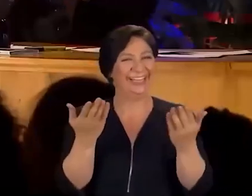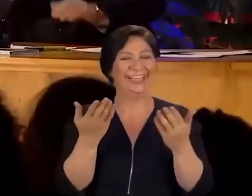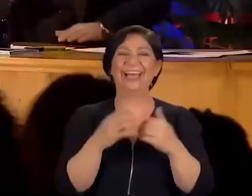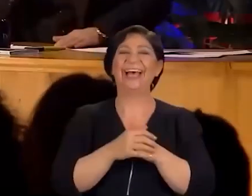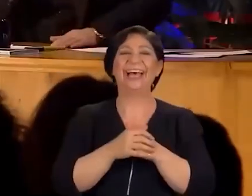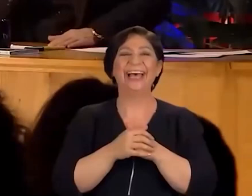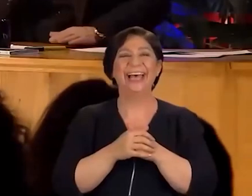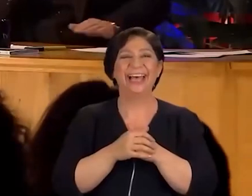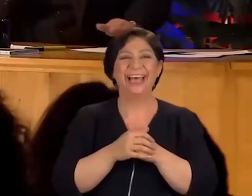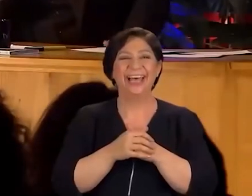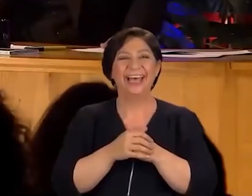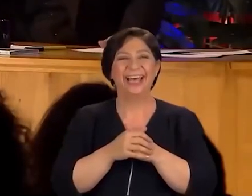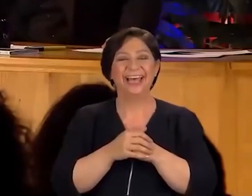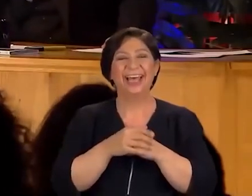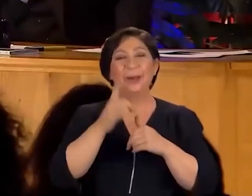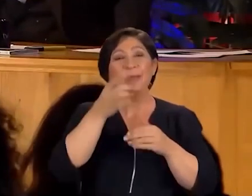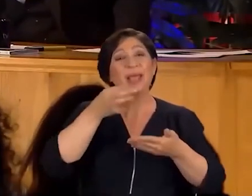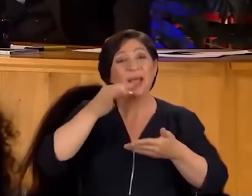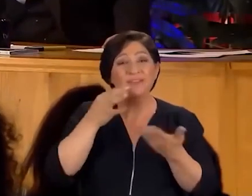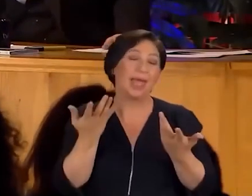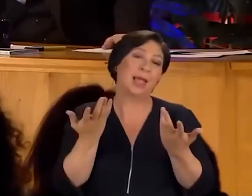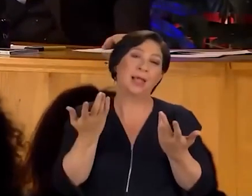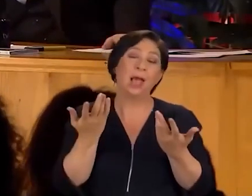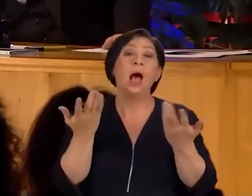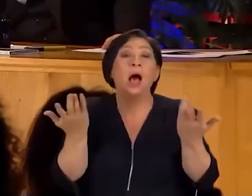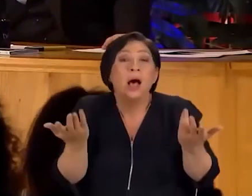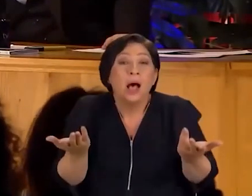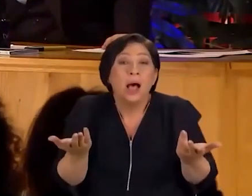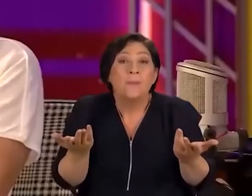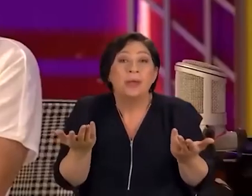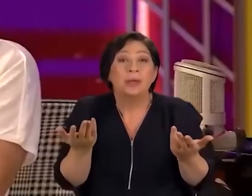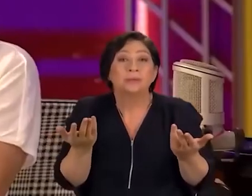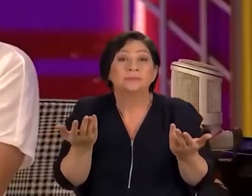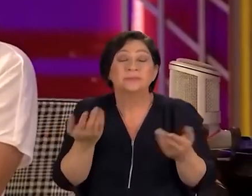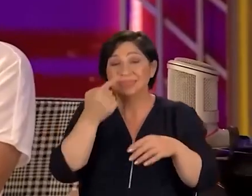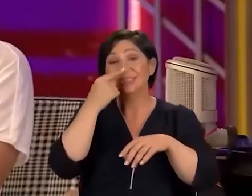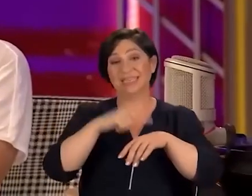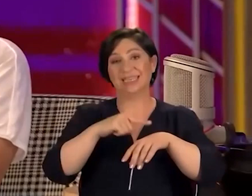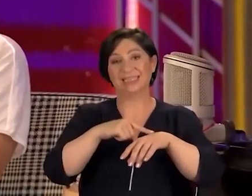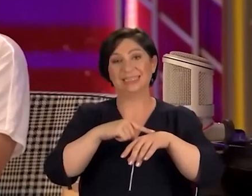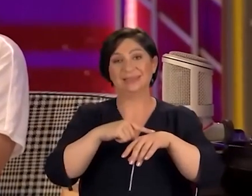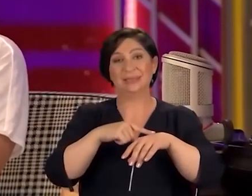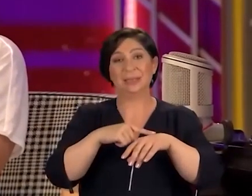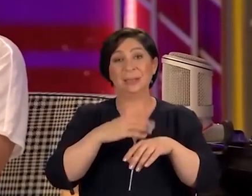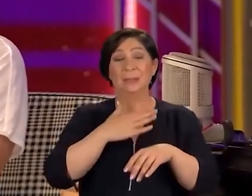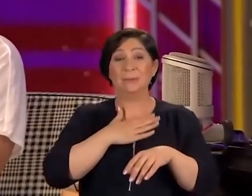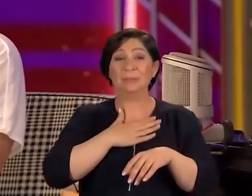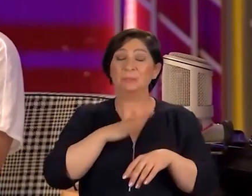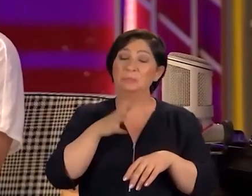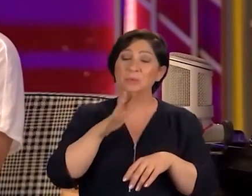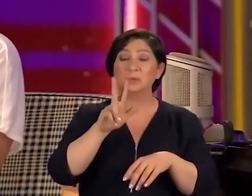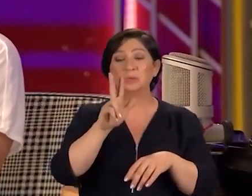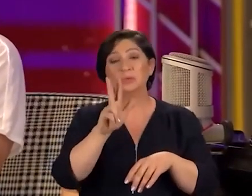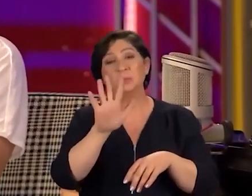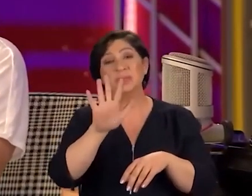Canım beach istiyor. Bir kafede falan. Ama yani işte inanın benim belki 3-5